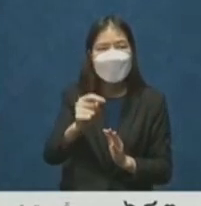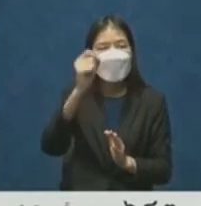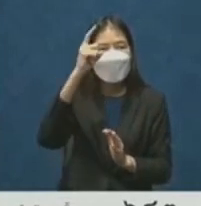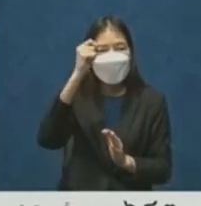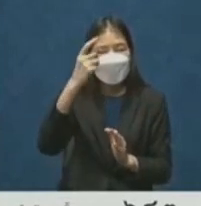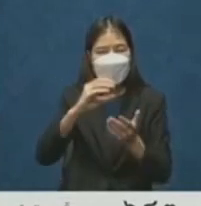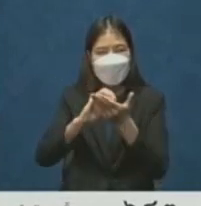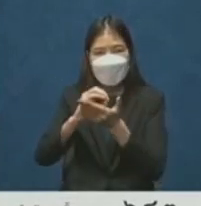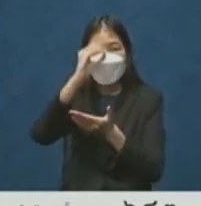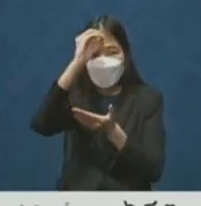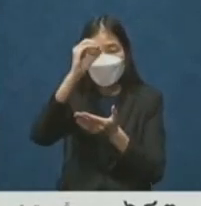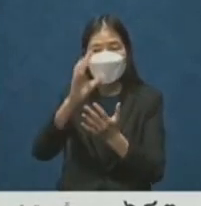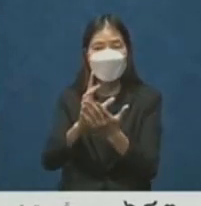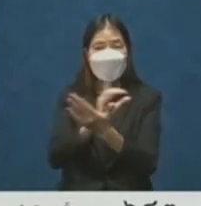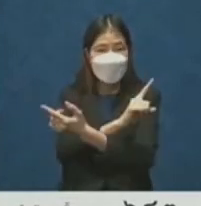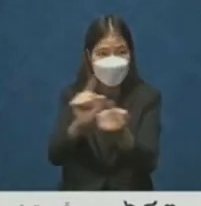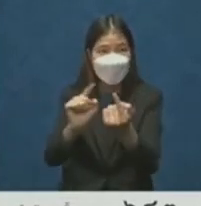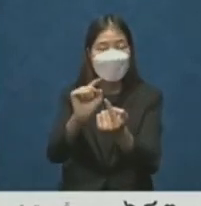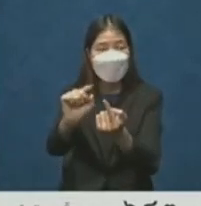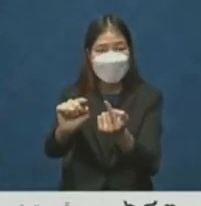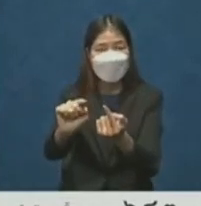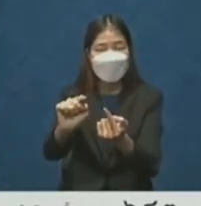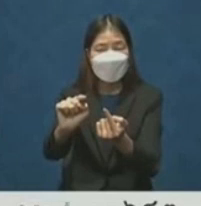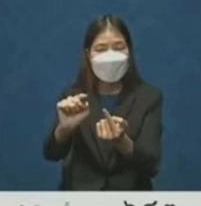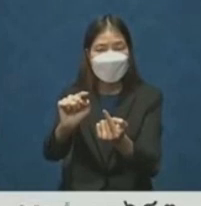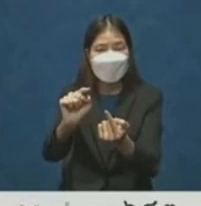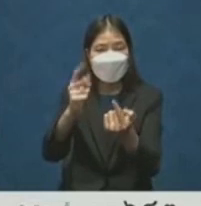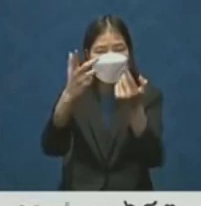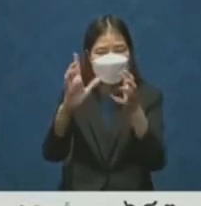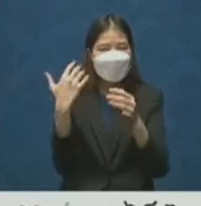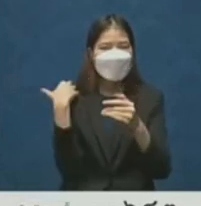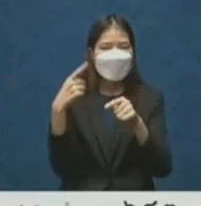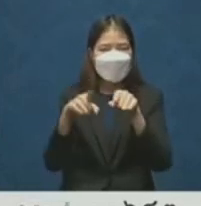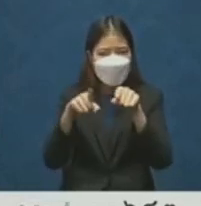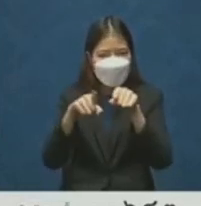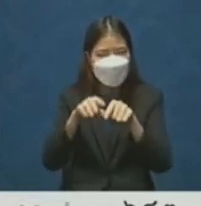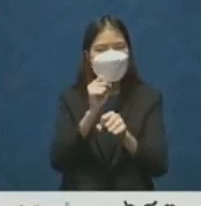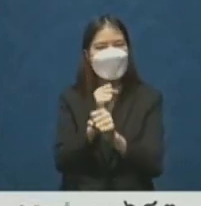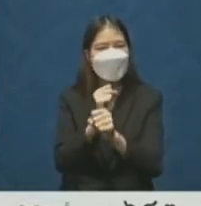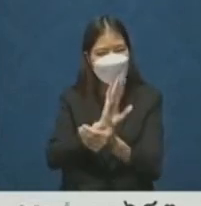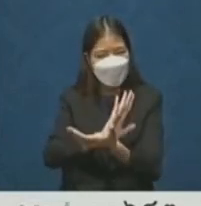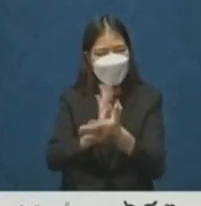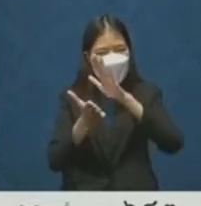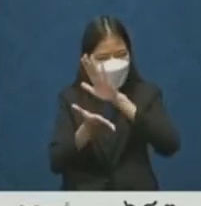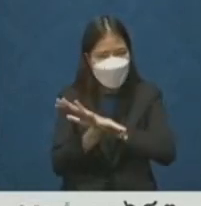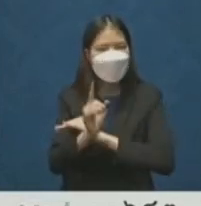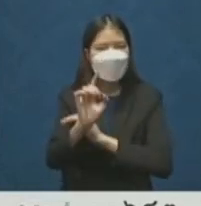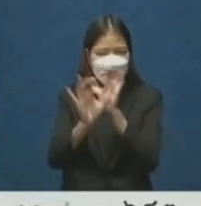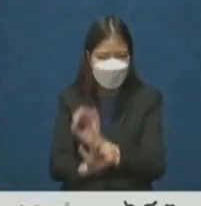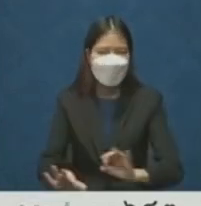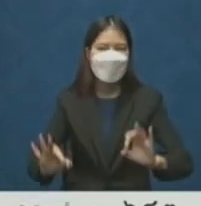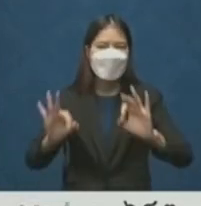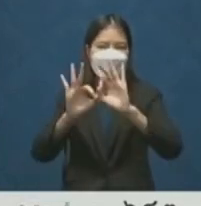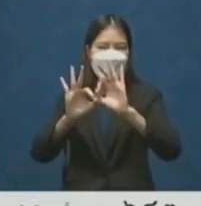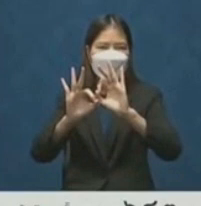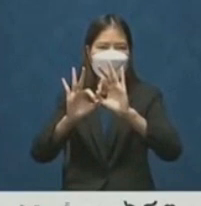พราะว่าเราเข้าใจกันว่าการศึกษานั้นเนี่ยในทางสังคมวิทยาแล้วถือว่าเป็น change agent หรือตัวที่ทำให้เกิดการเปลี่ยน